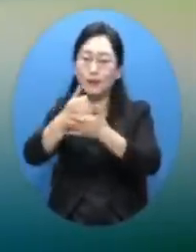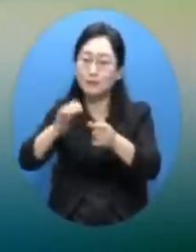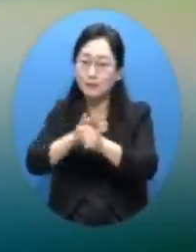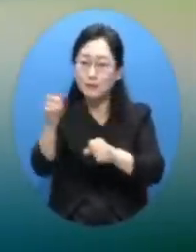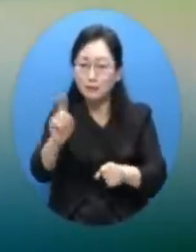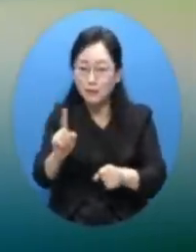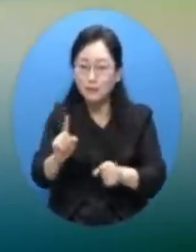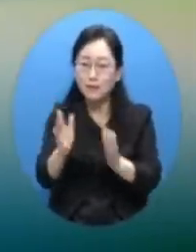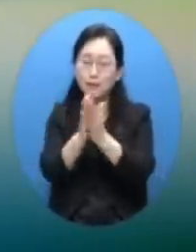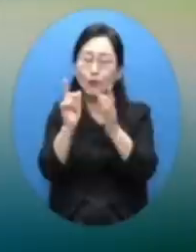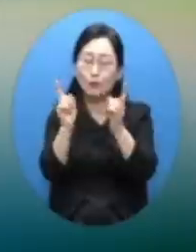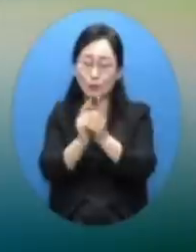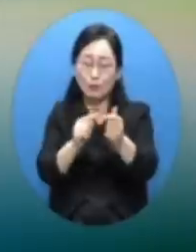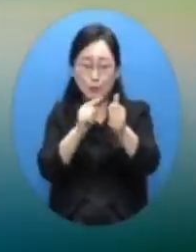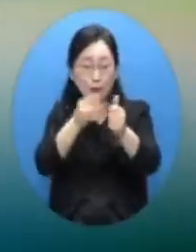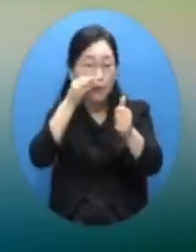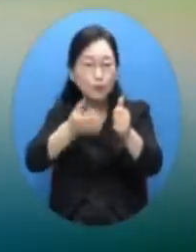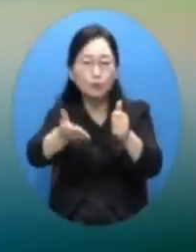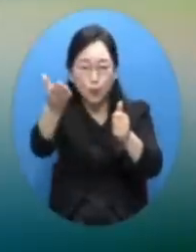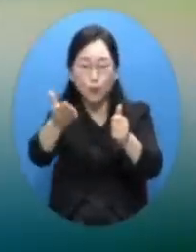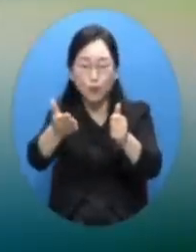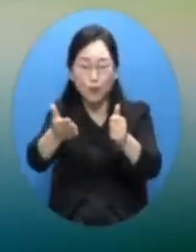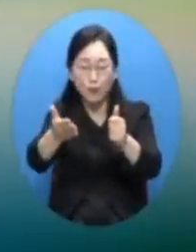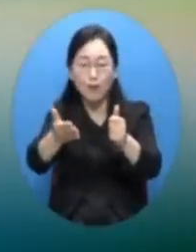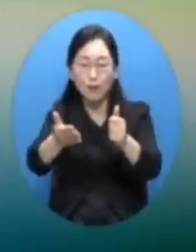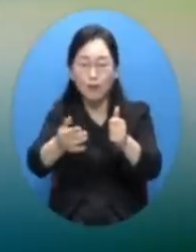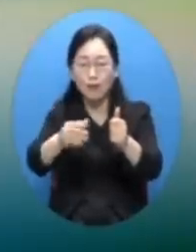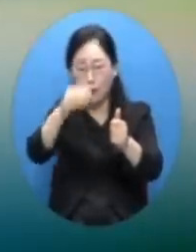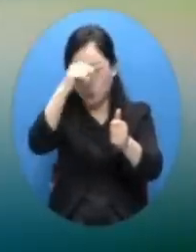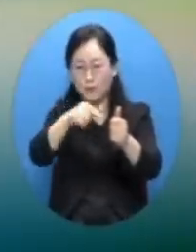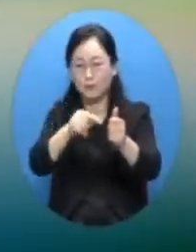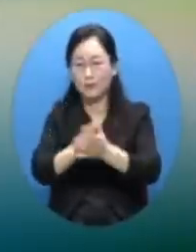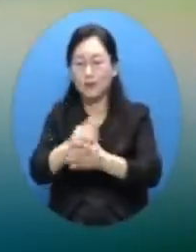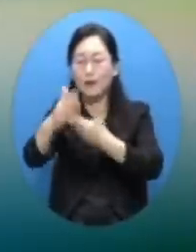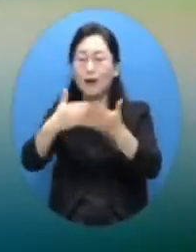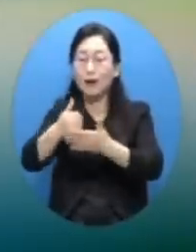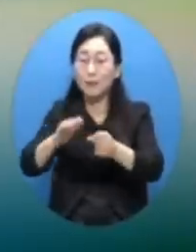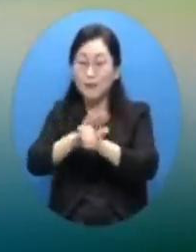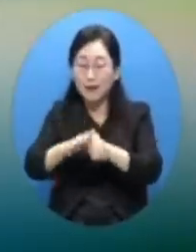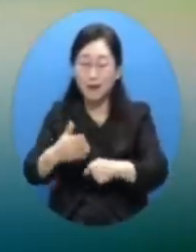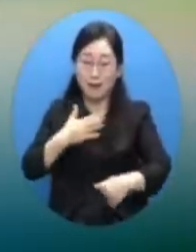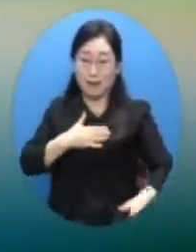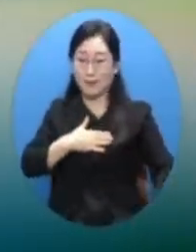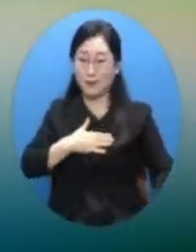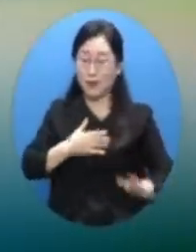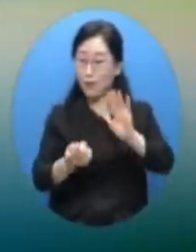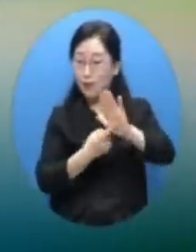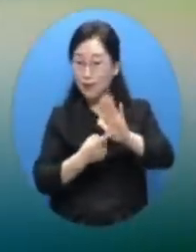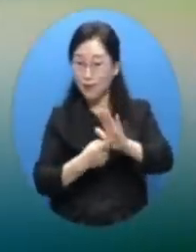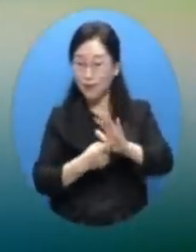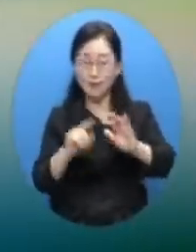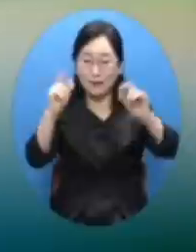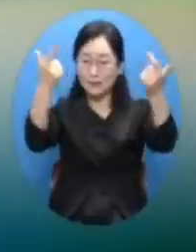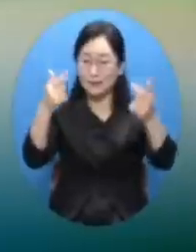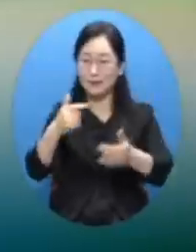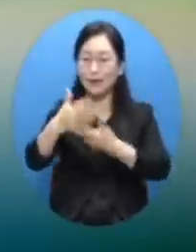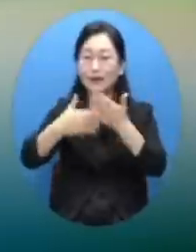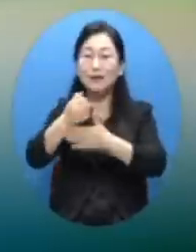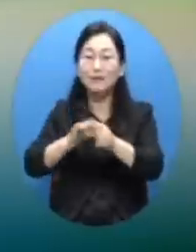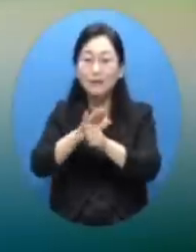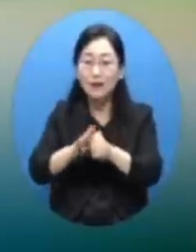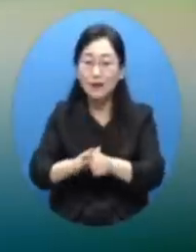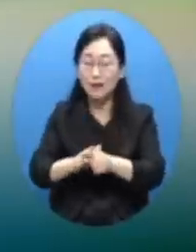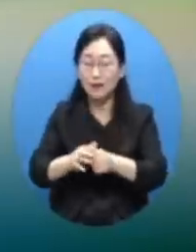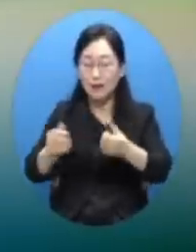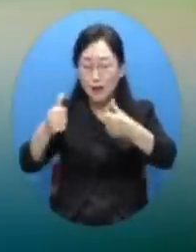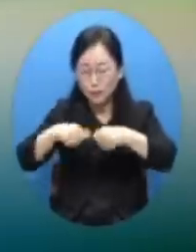것인지 몸소 보여주셨기 때문입니다. 하나님의 사랑은 그저 감성적인 광고형 멘트 같은 것이 아닙니다. 하나님의 사랑은